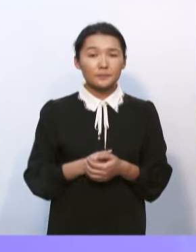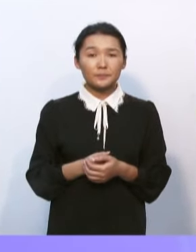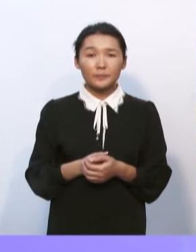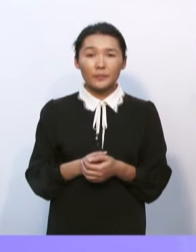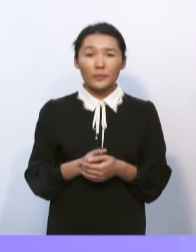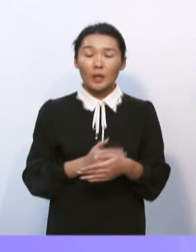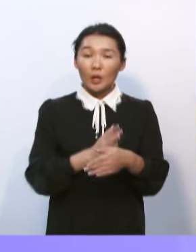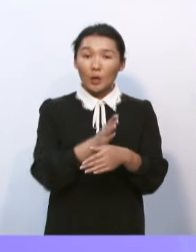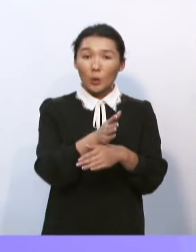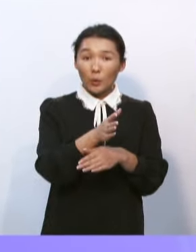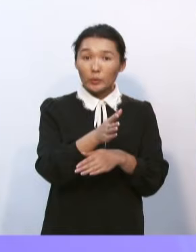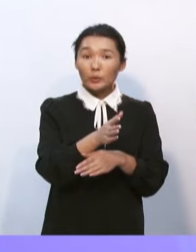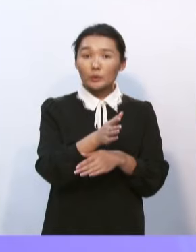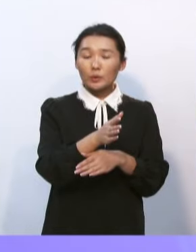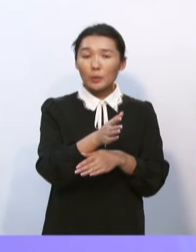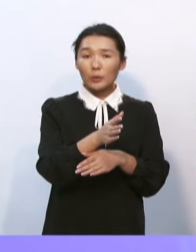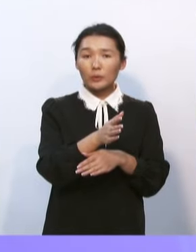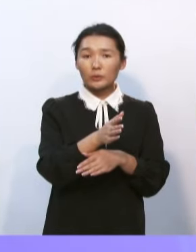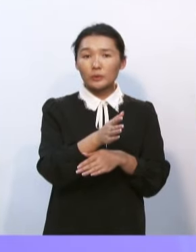барасың. Конокто болгондо